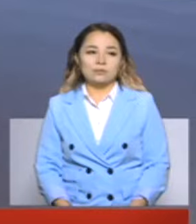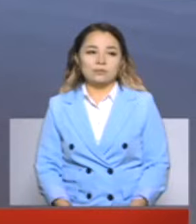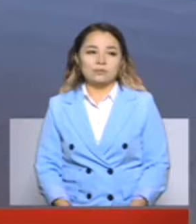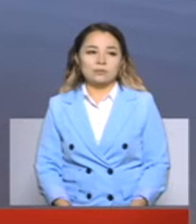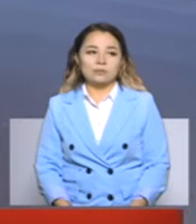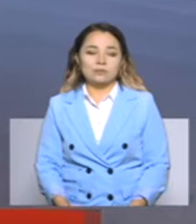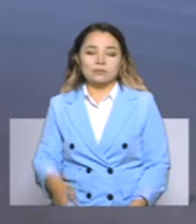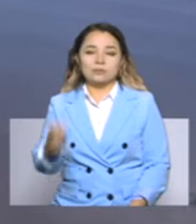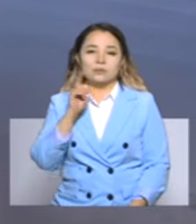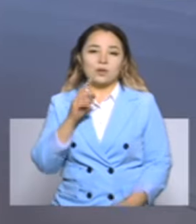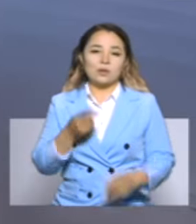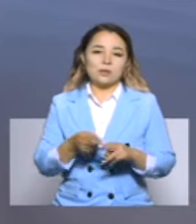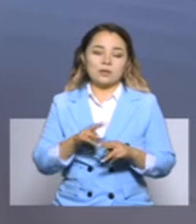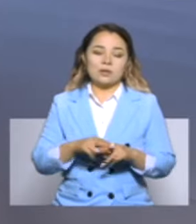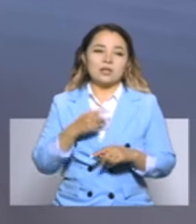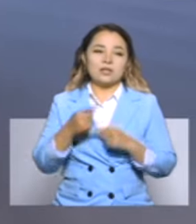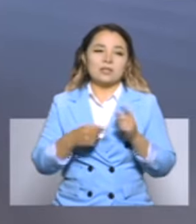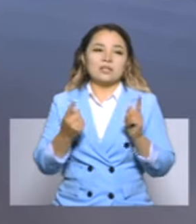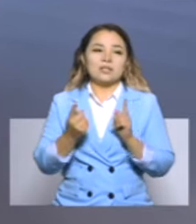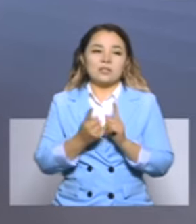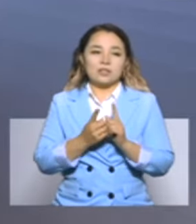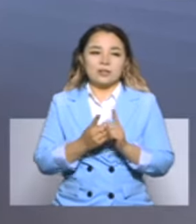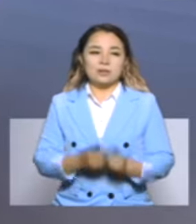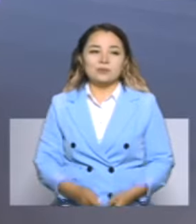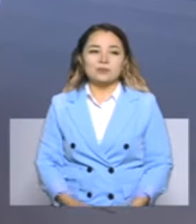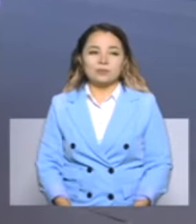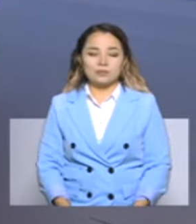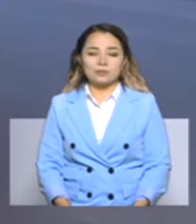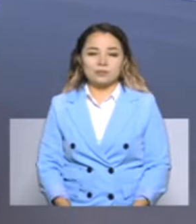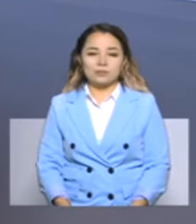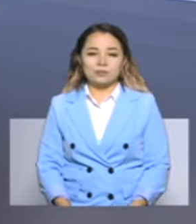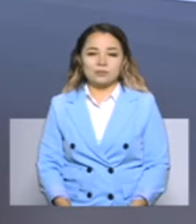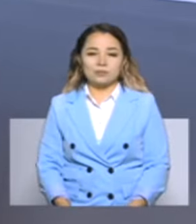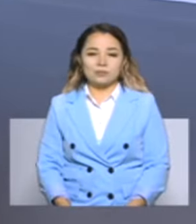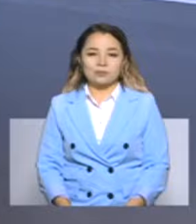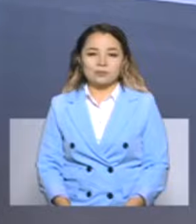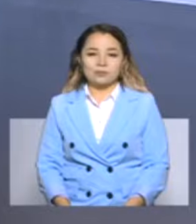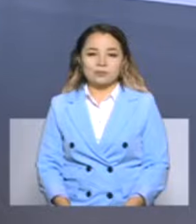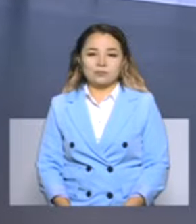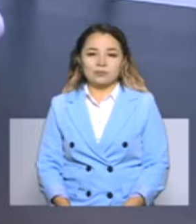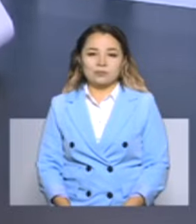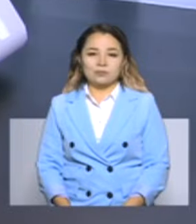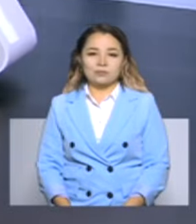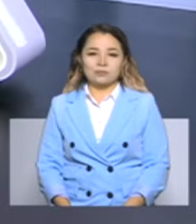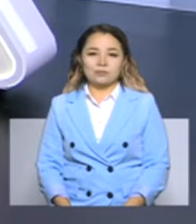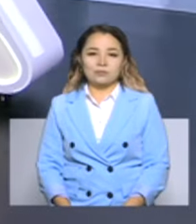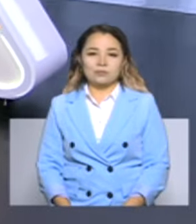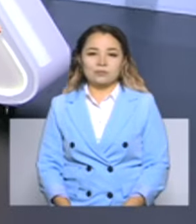Астана. Әзірге осы, ал алда ауа райы болжамы.